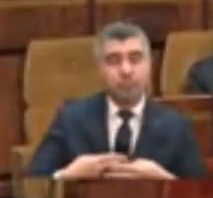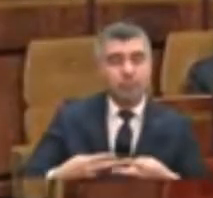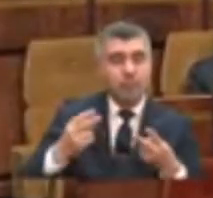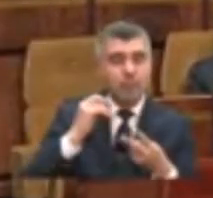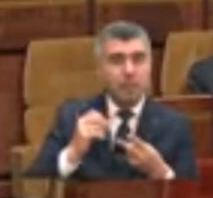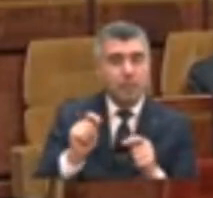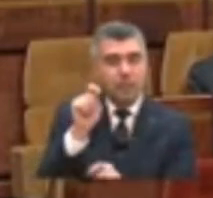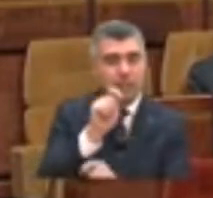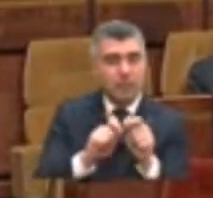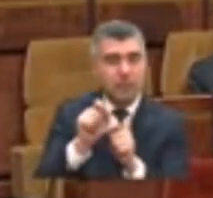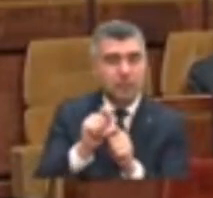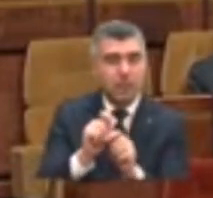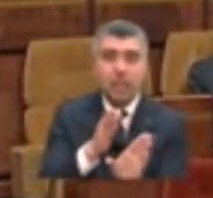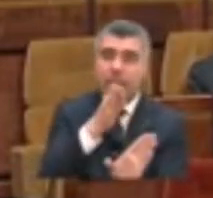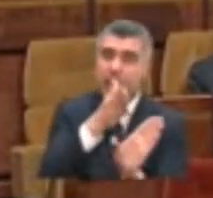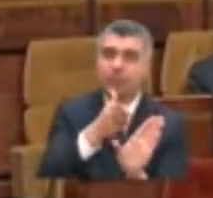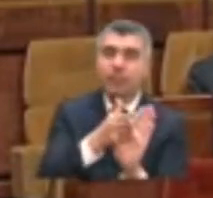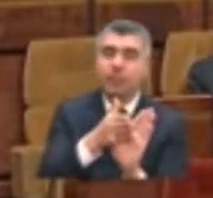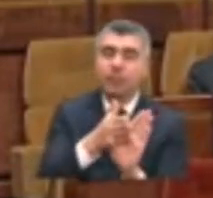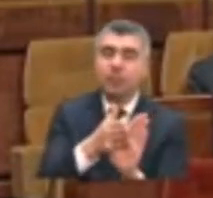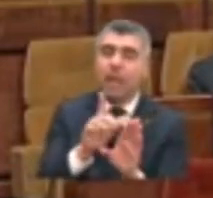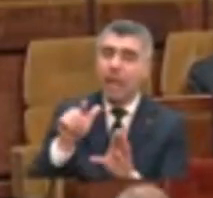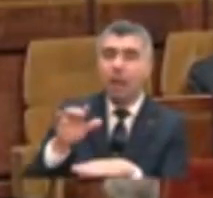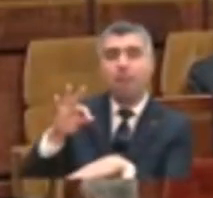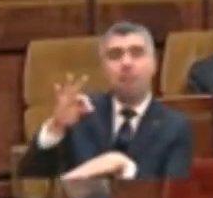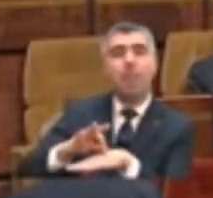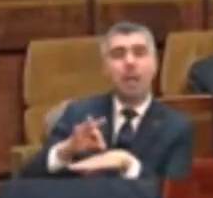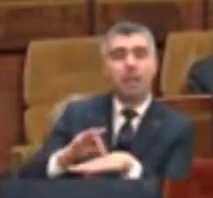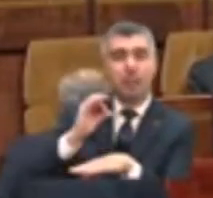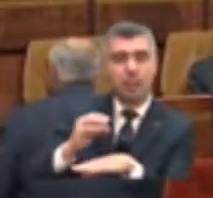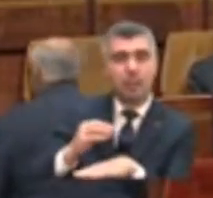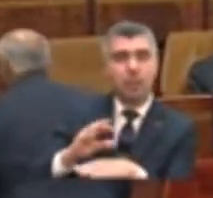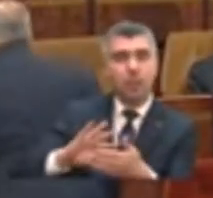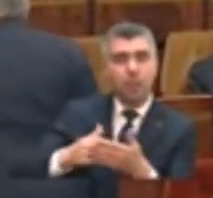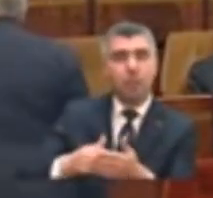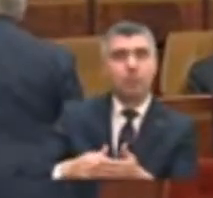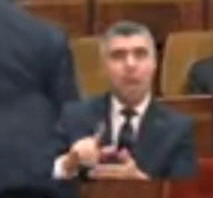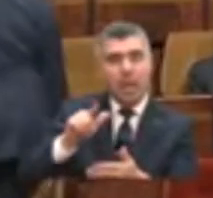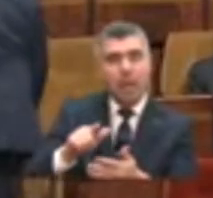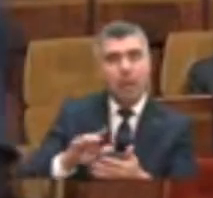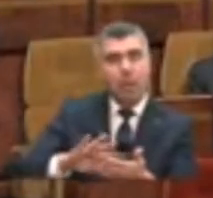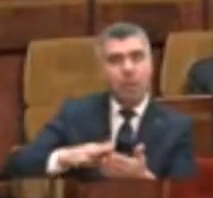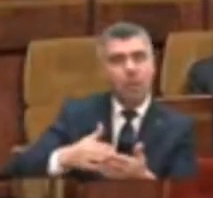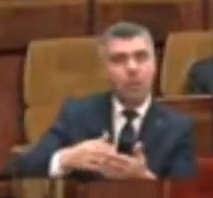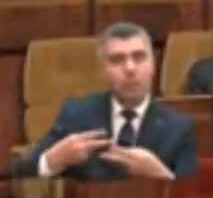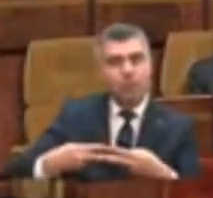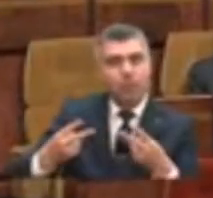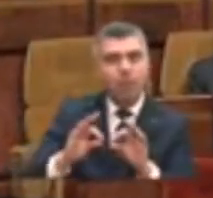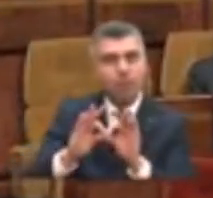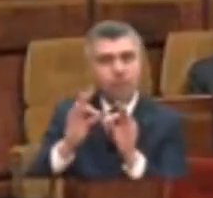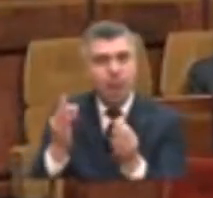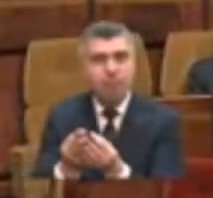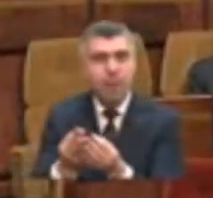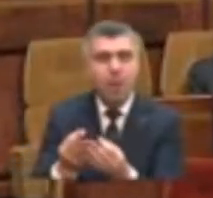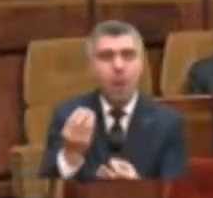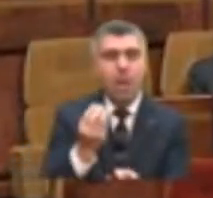حجم الضرر النفسي، ومين كنقول لنا حجم الضرر النفسي راه ماشي هو الضرر الجسماني، راه كاين هذاك الشخص اللي كيتضرر والعائله ديالو الاسره ديالو الاطفال ديالو